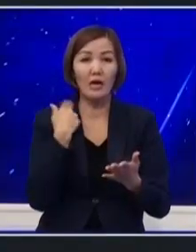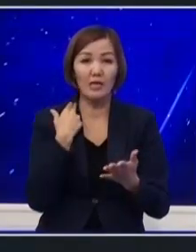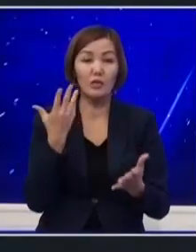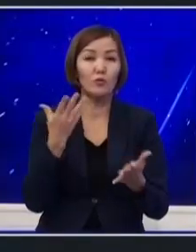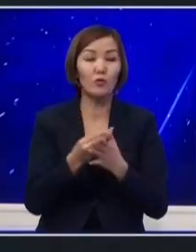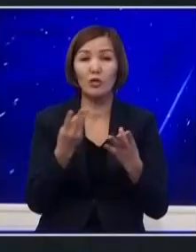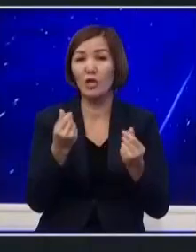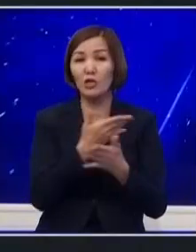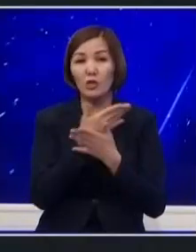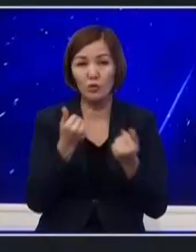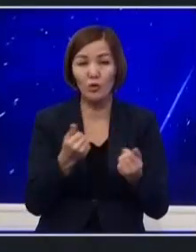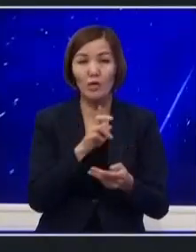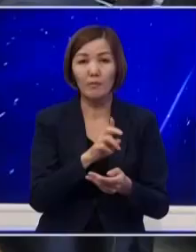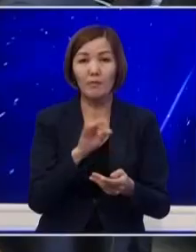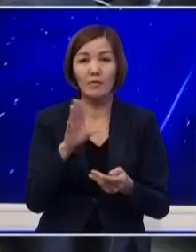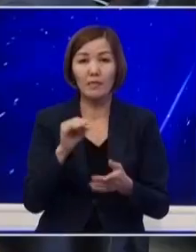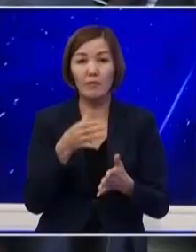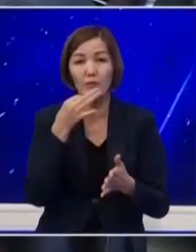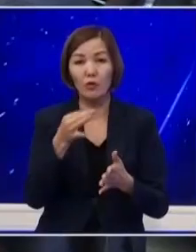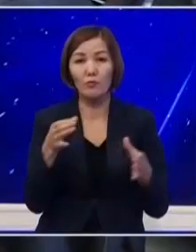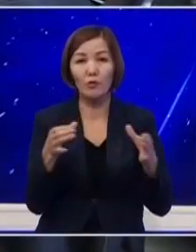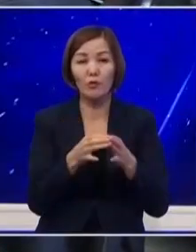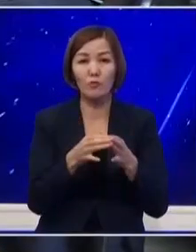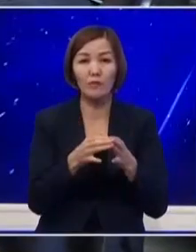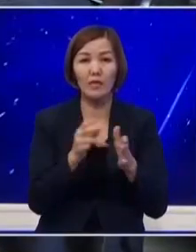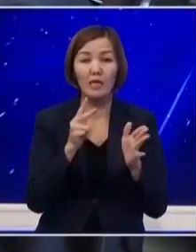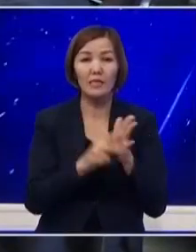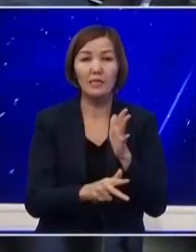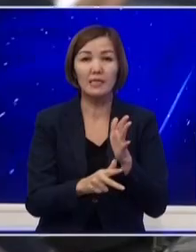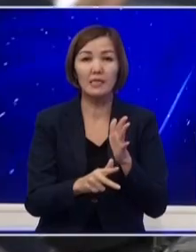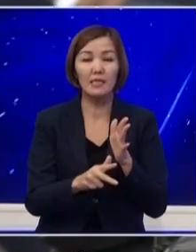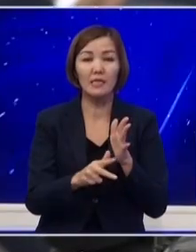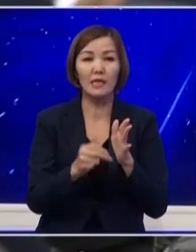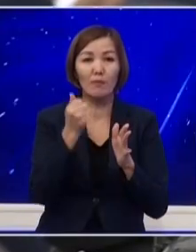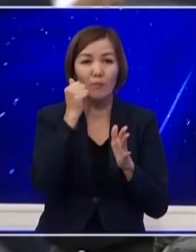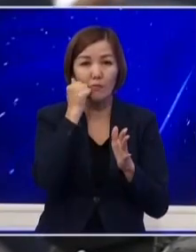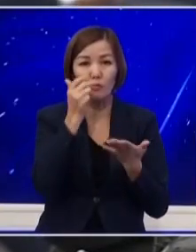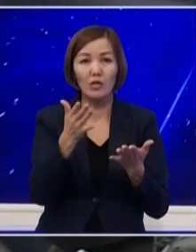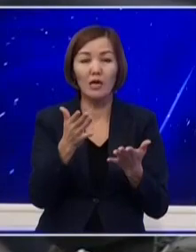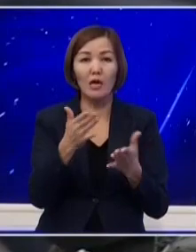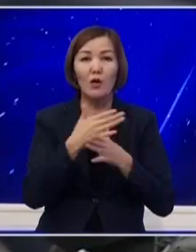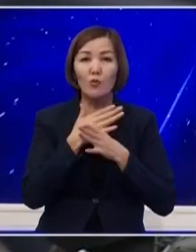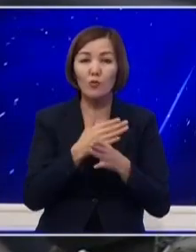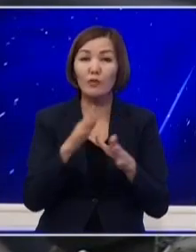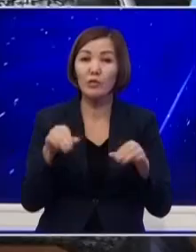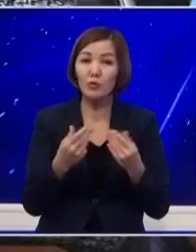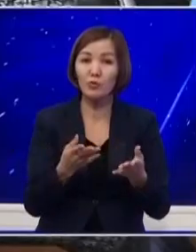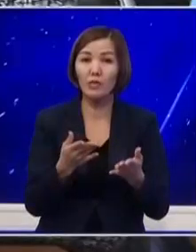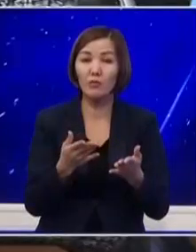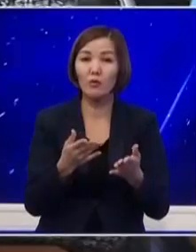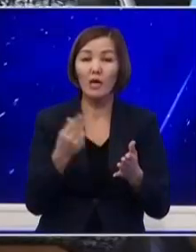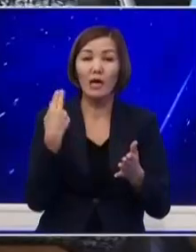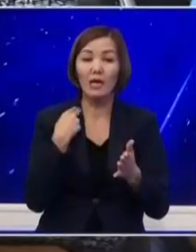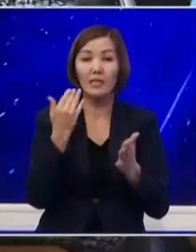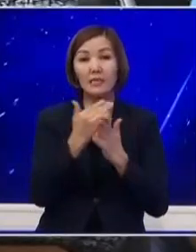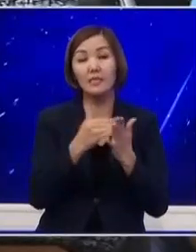өтейтін қаражаты жоқ. Бейбіт Исабаев жауапты құрылымдардың өкілдеріне 80-нің сеңгіріне жеткен ананы борышкер есебінен шығару